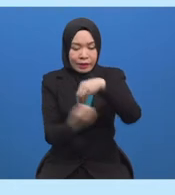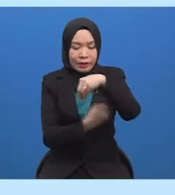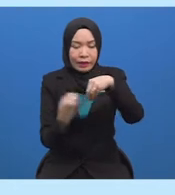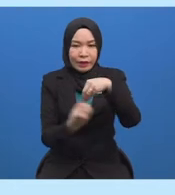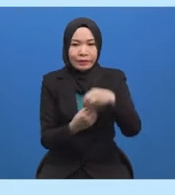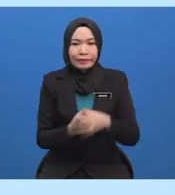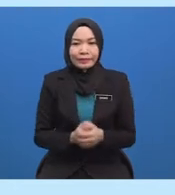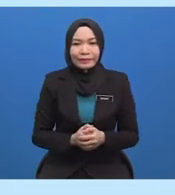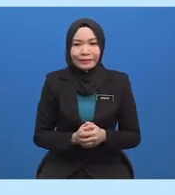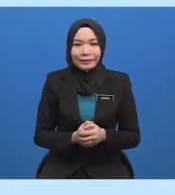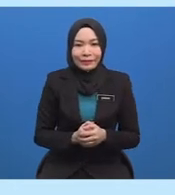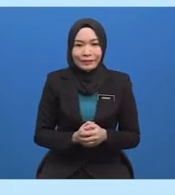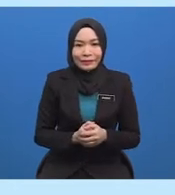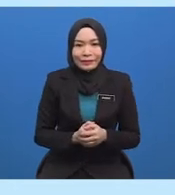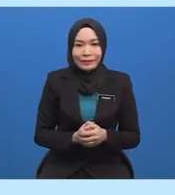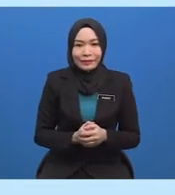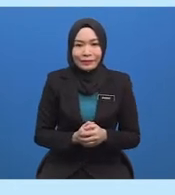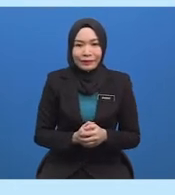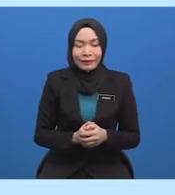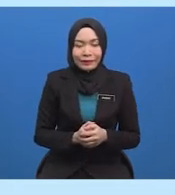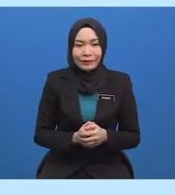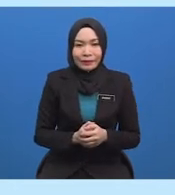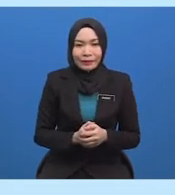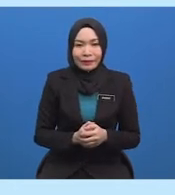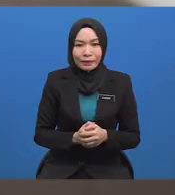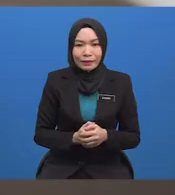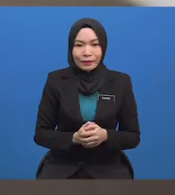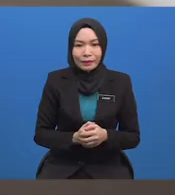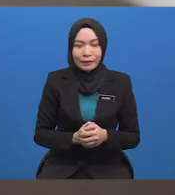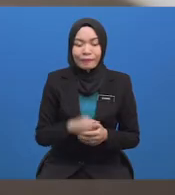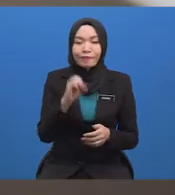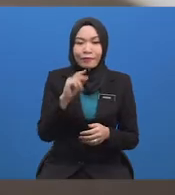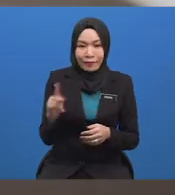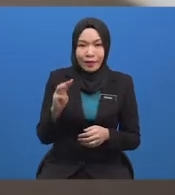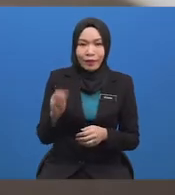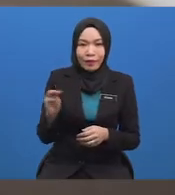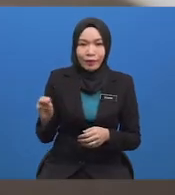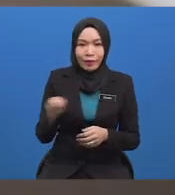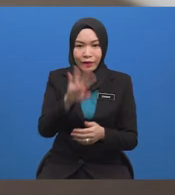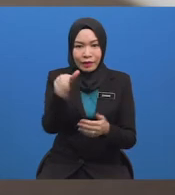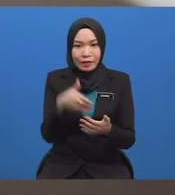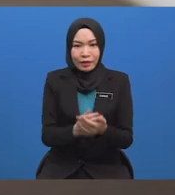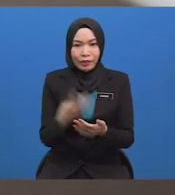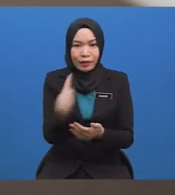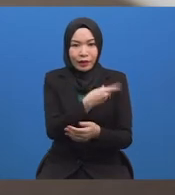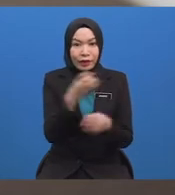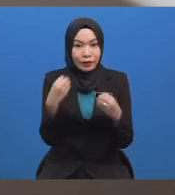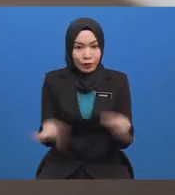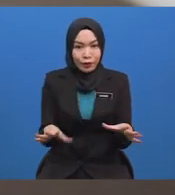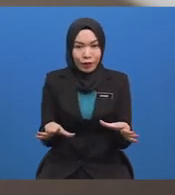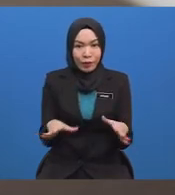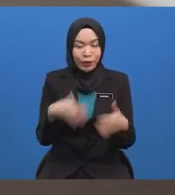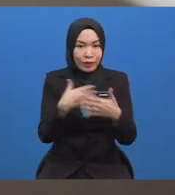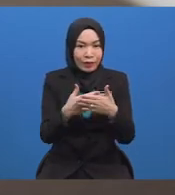Hai ampuh mungkin Oke murid-murid sekalian kita sudah font